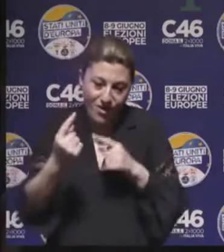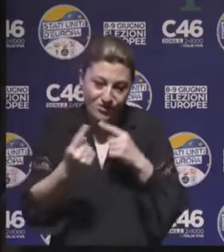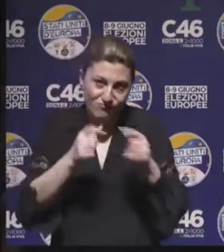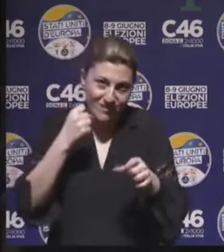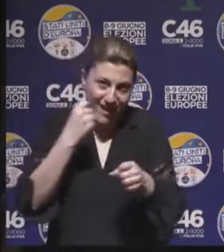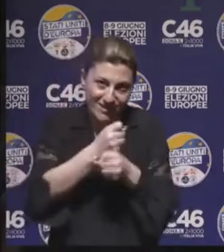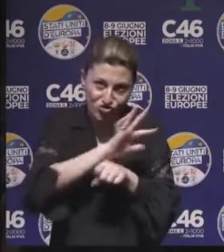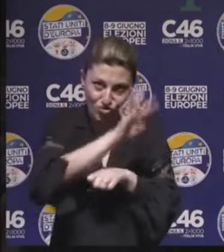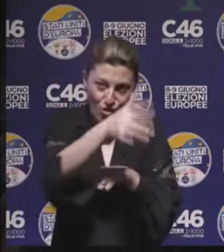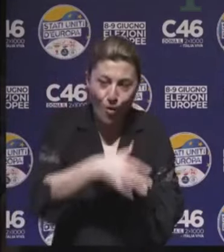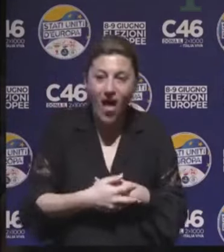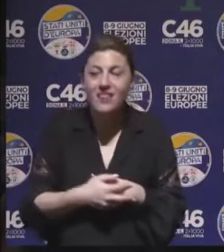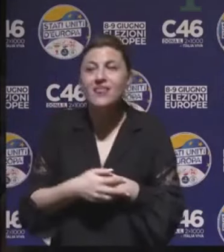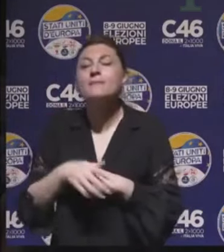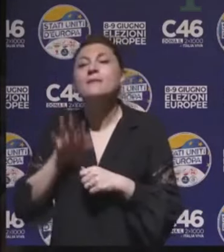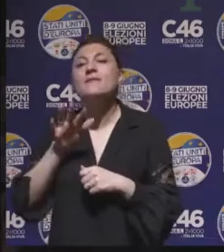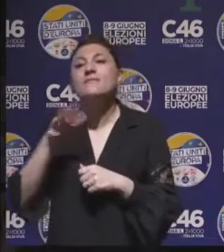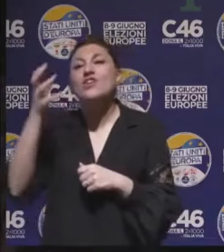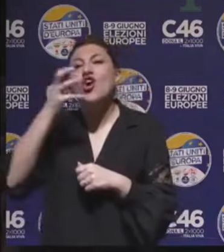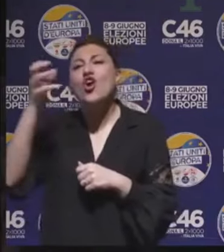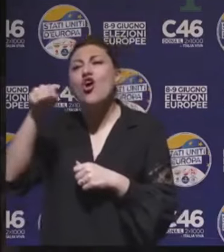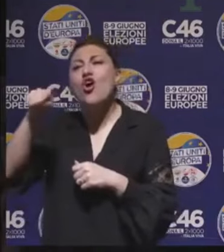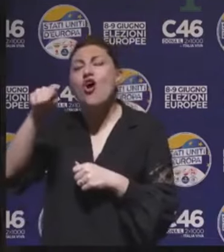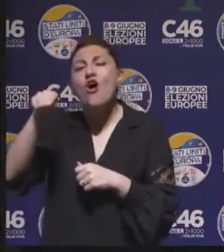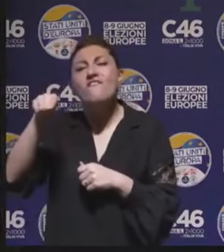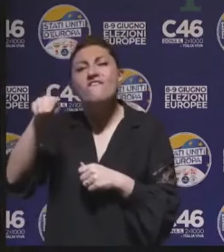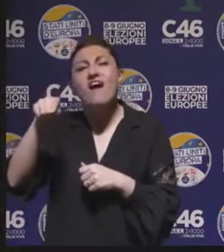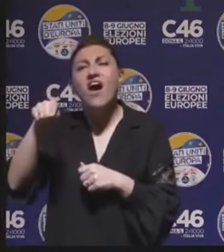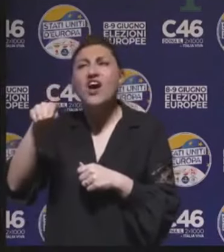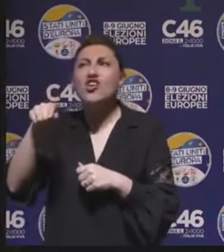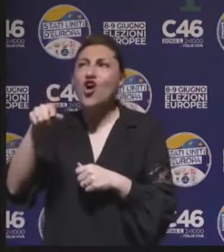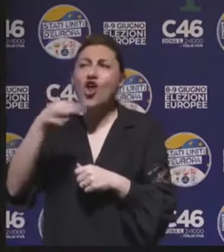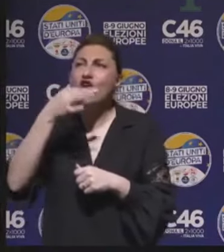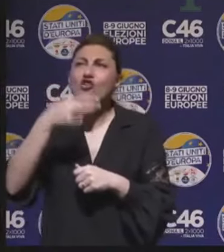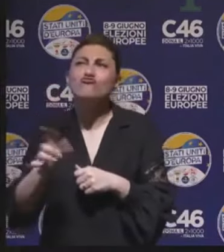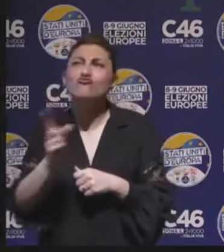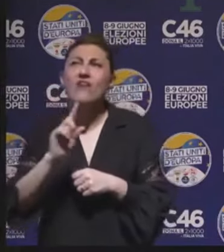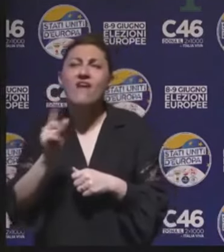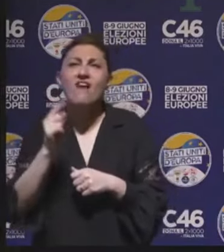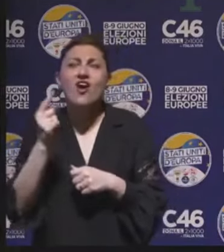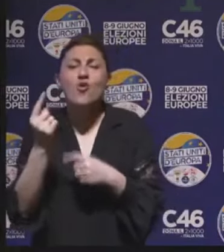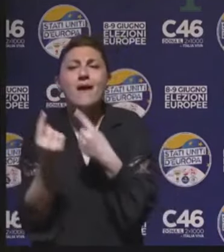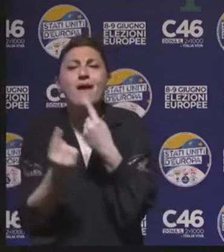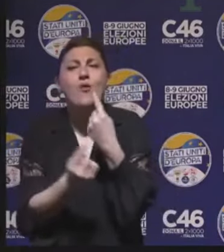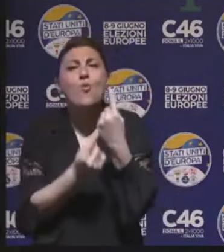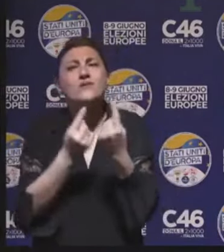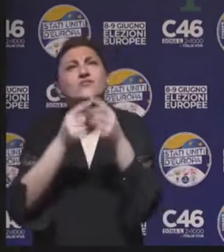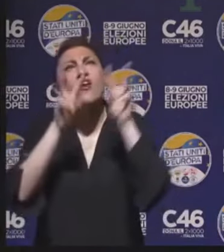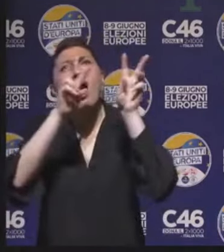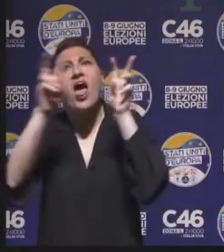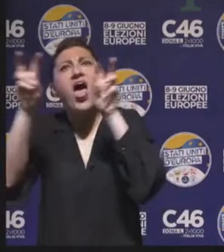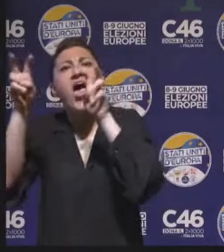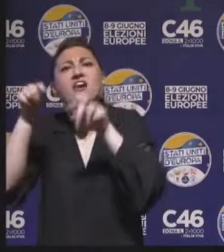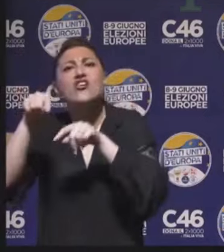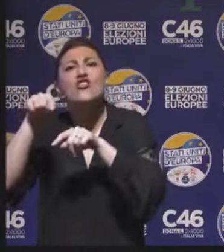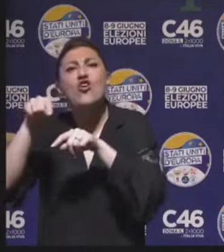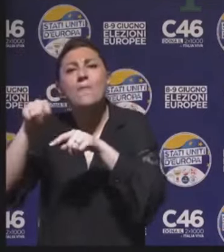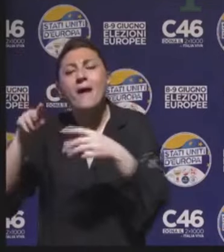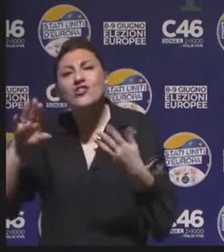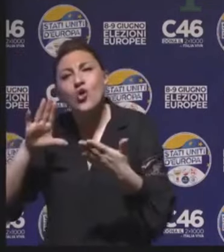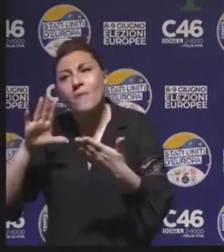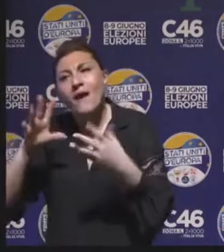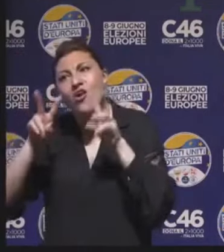riesce a concludere nessuna delle questioni sulle quali avevamo chiesto di essere pronto avevamo dato la disponibilità anche a